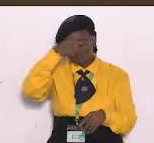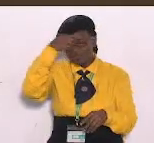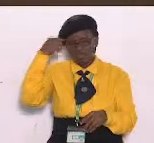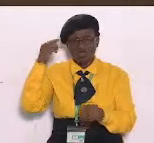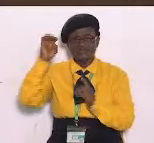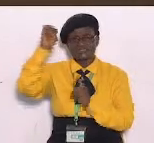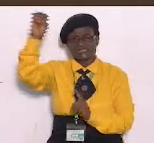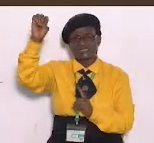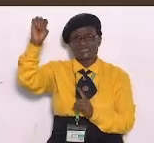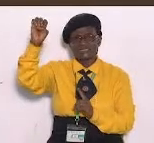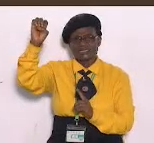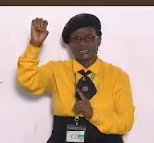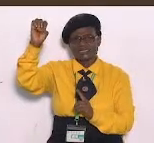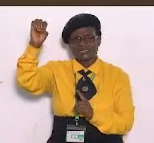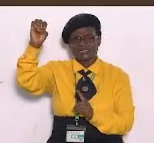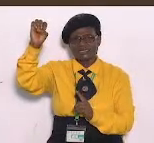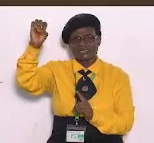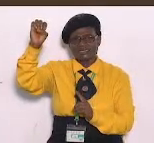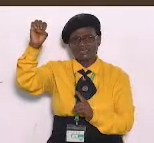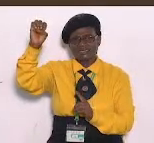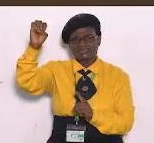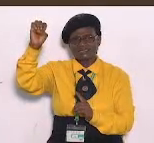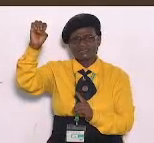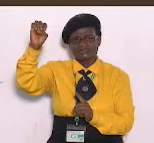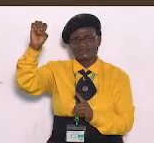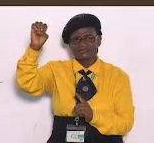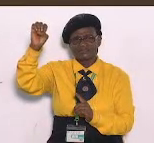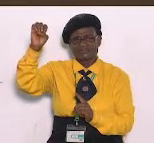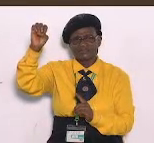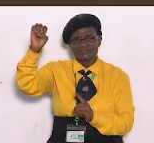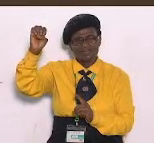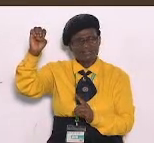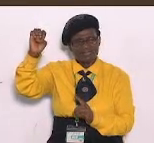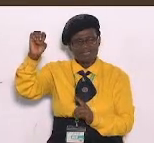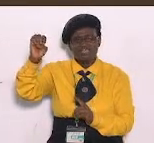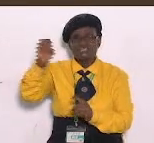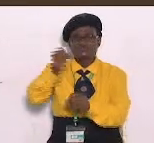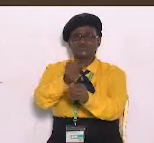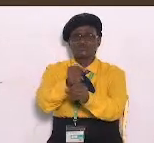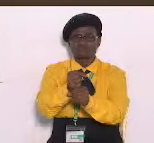parce que il est